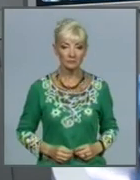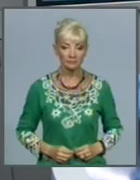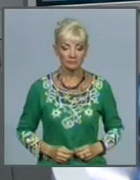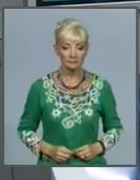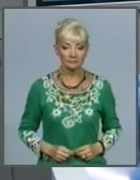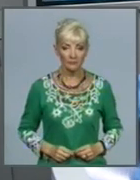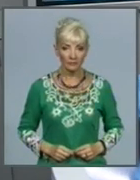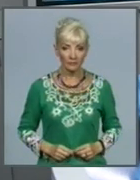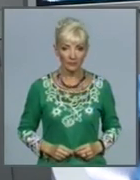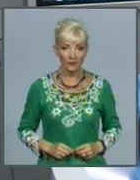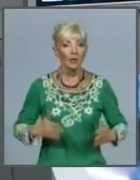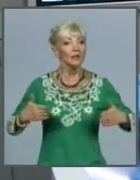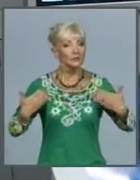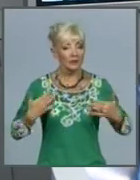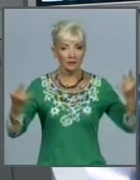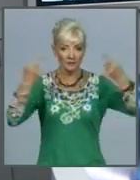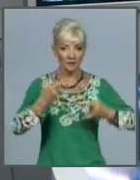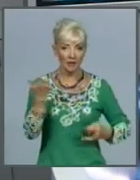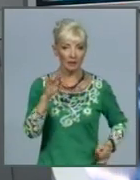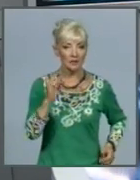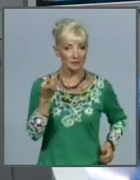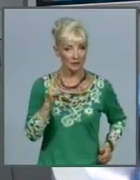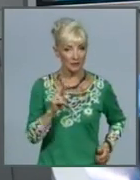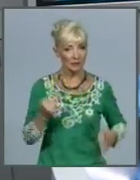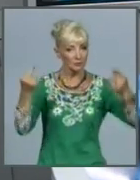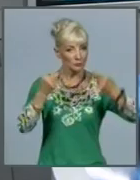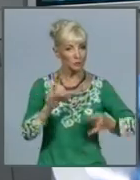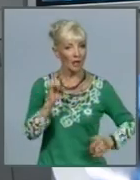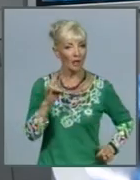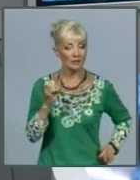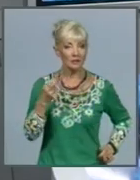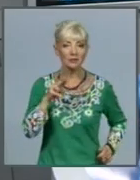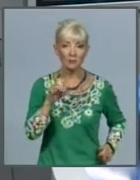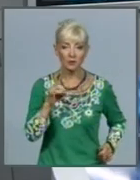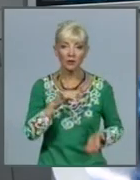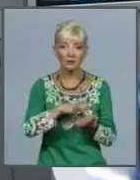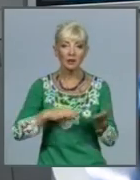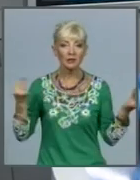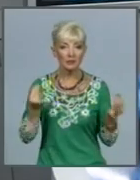Мої вітання в ефірі «Харківські ізвістія» у студії Анастасія Марченко. І далі про найцікавіші події.